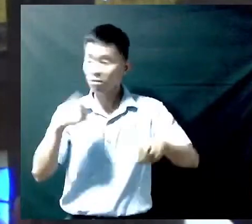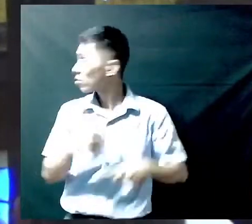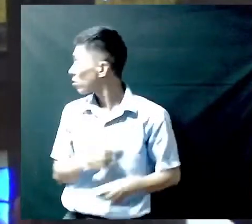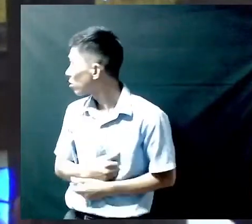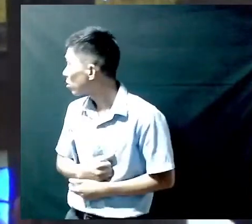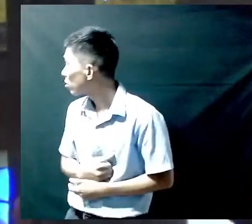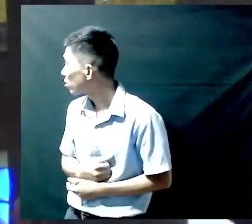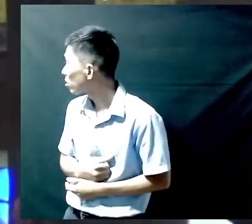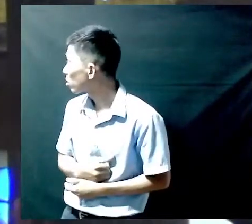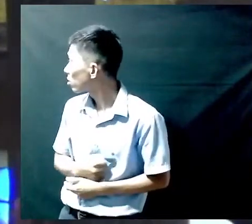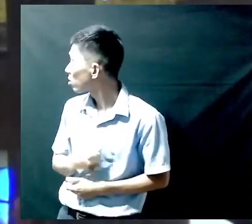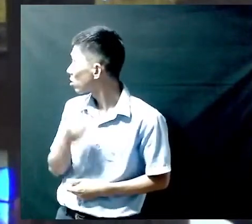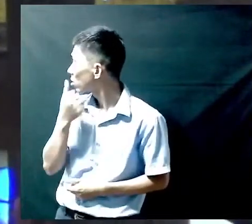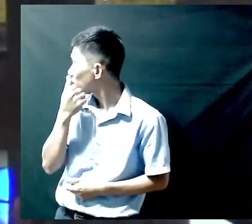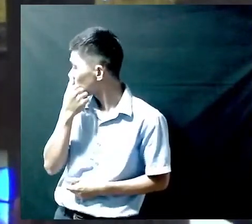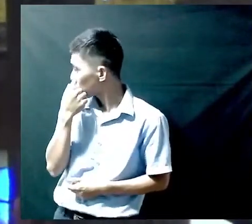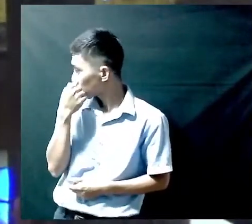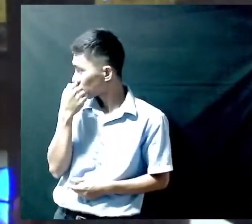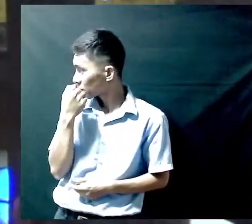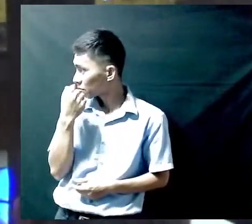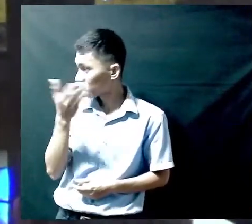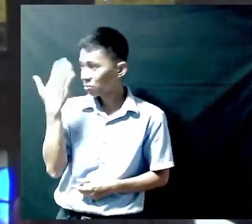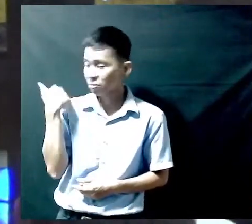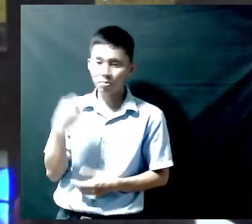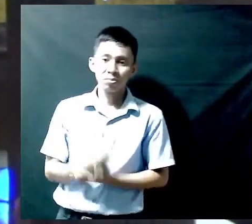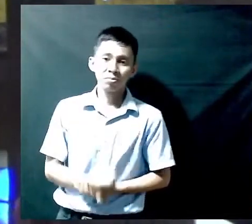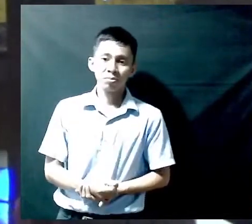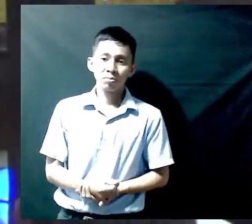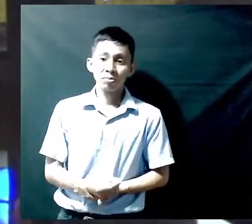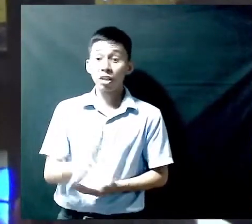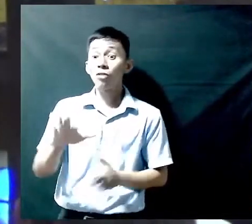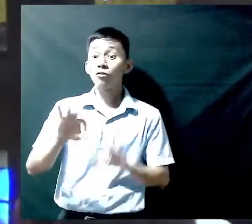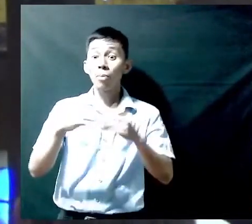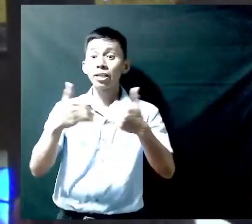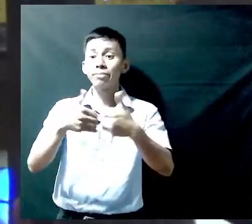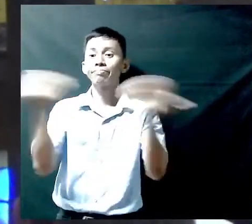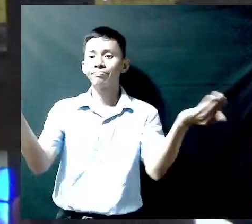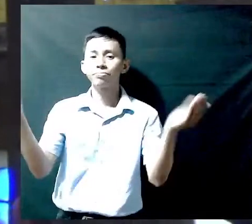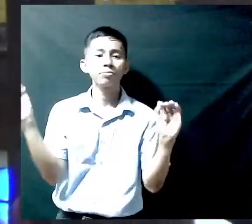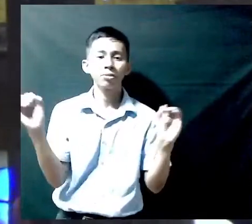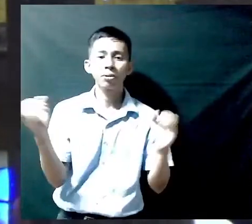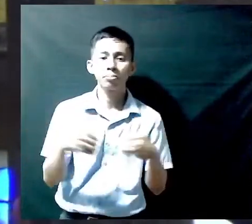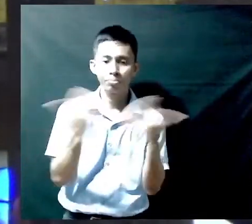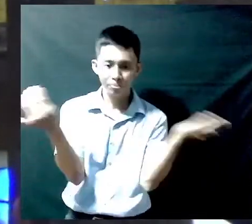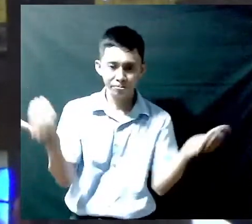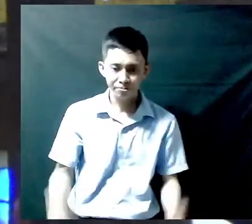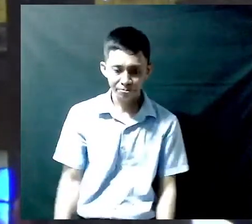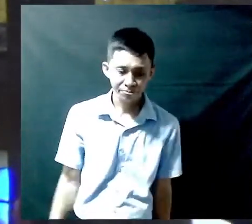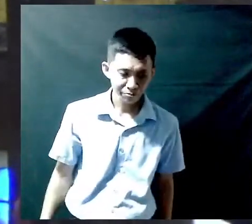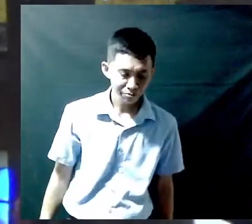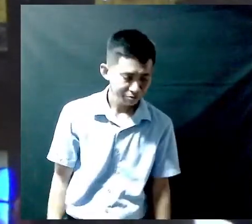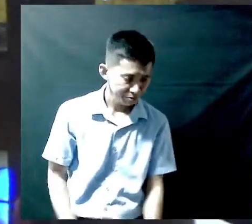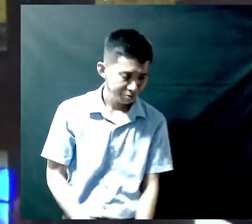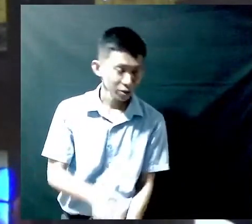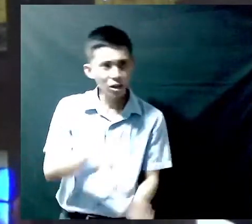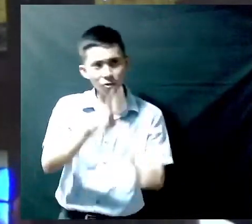audio problem po yung 700 Club. That was 15 years ago eh. Kaya ang bata-bata ko pa ng itsura kong yun,